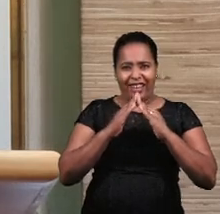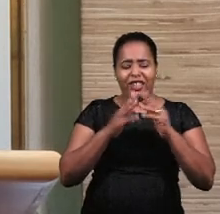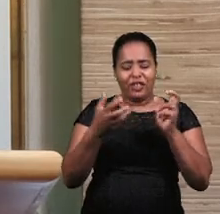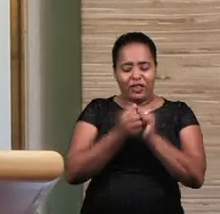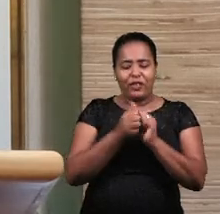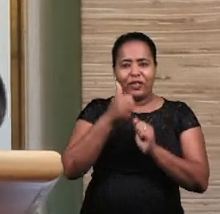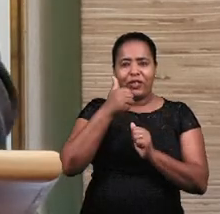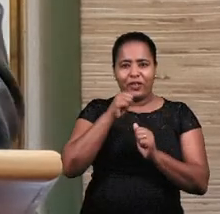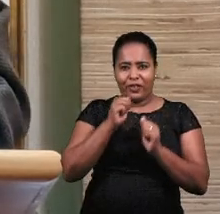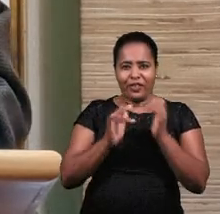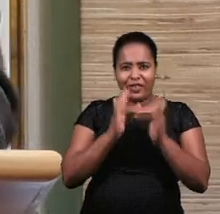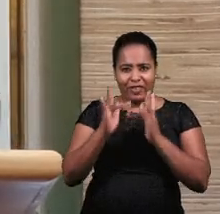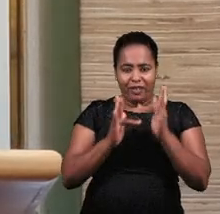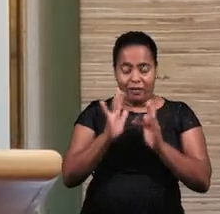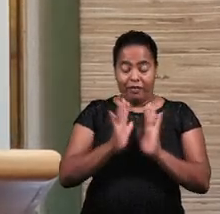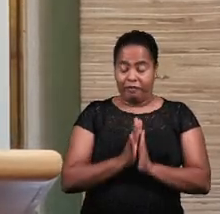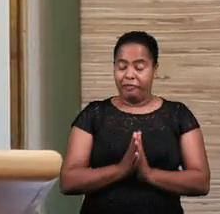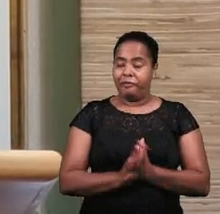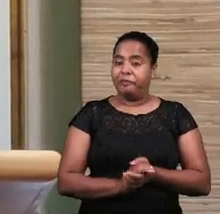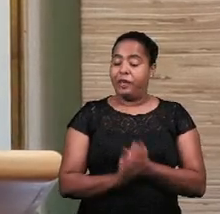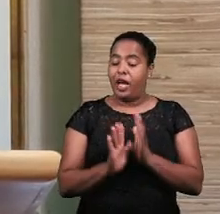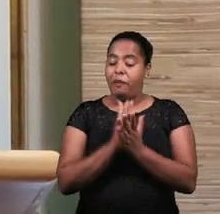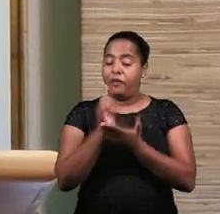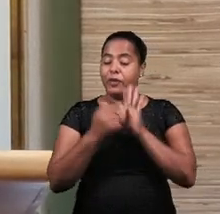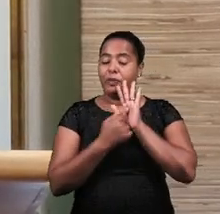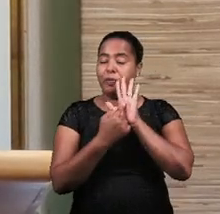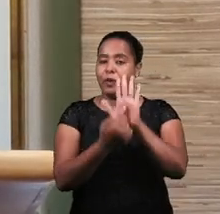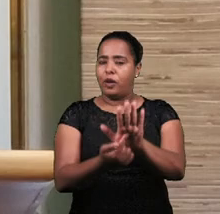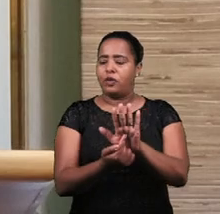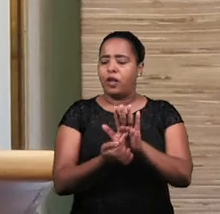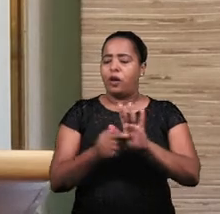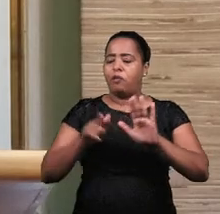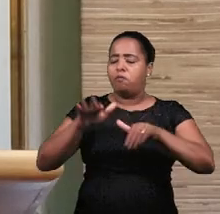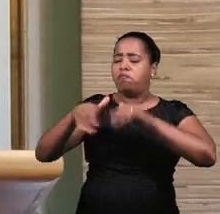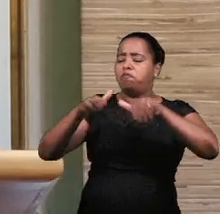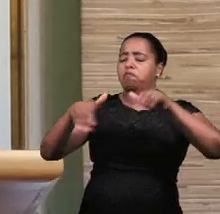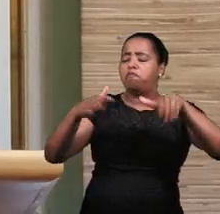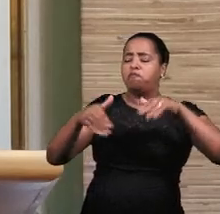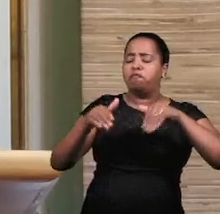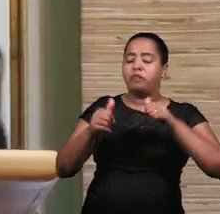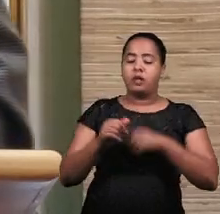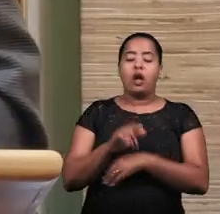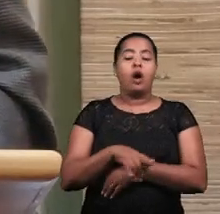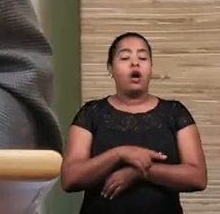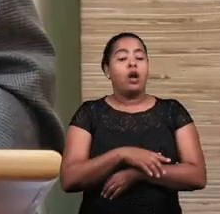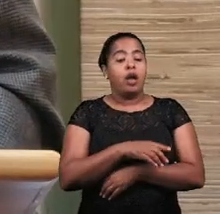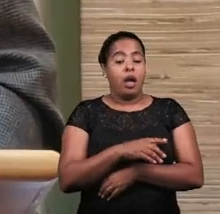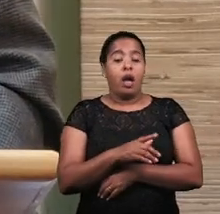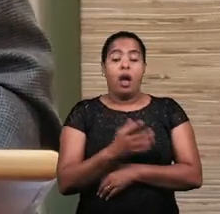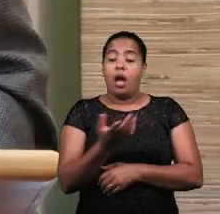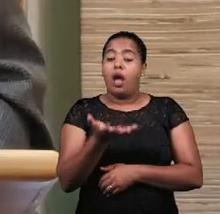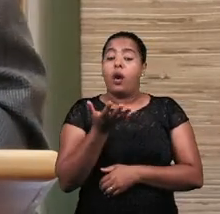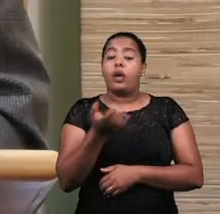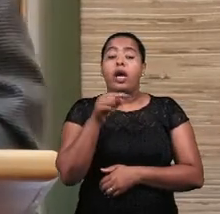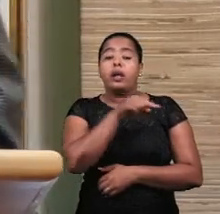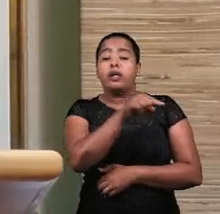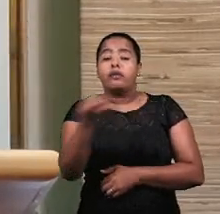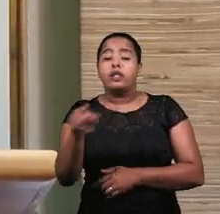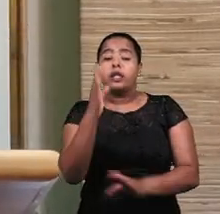texte de la parole de Dieu nous dit qu'il a rassemblé tout le monde et a dit, je veux que vous m'expliquiez